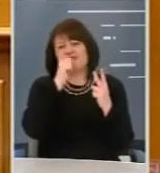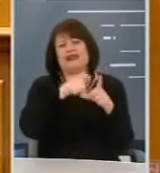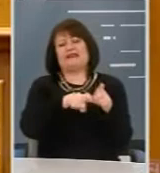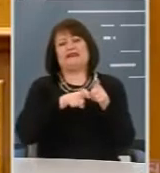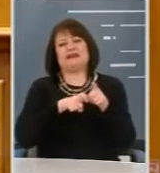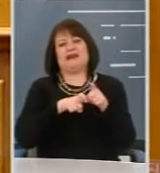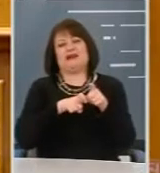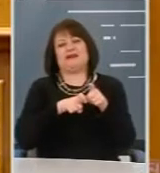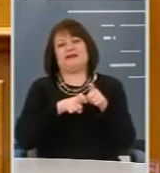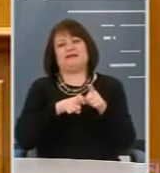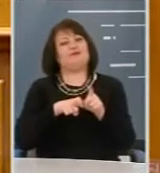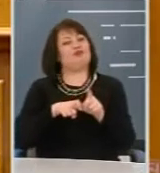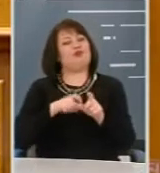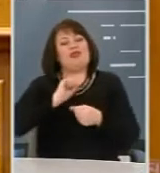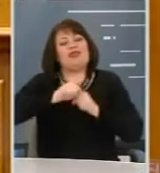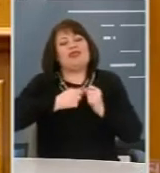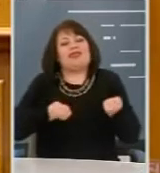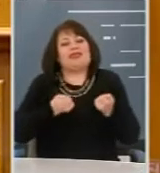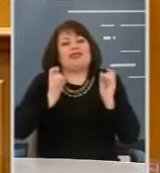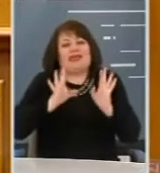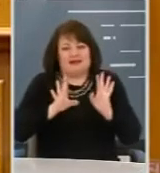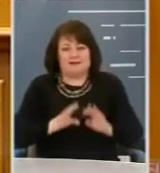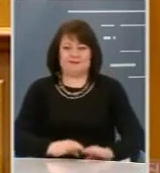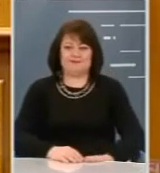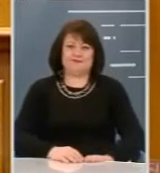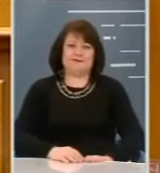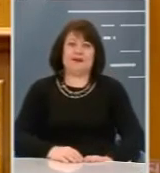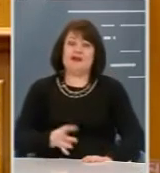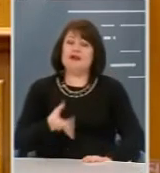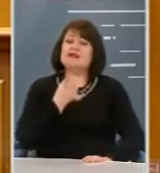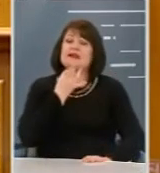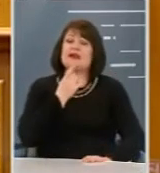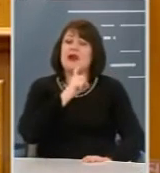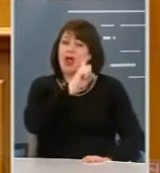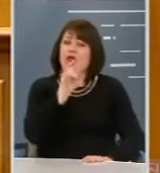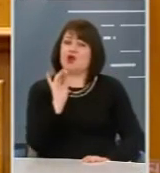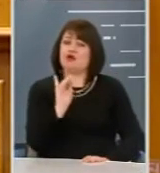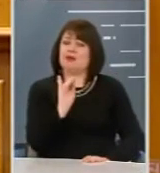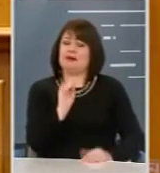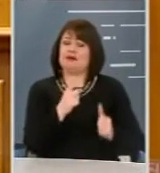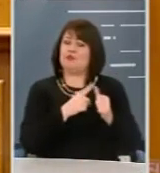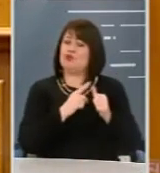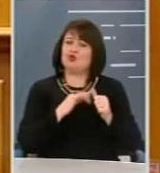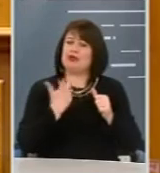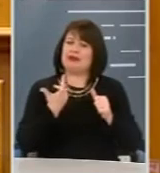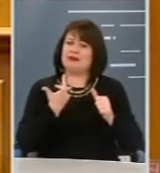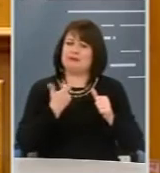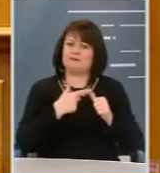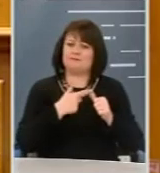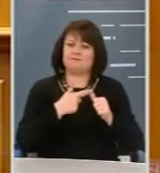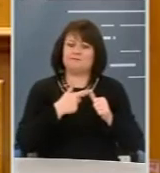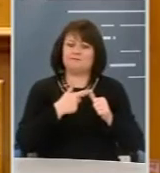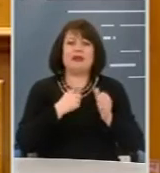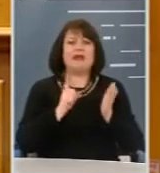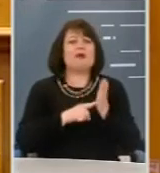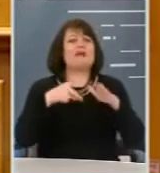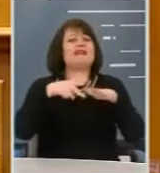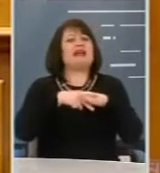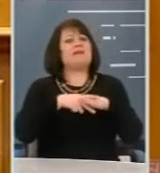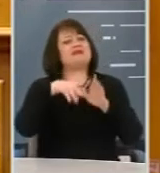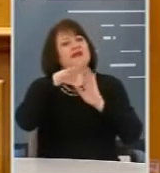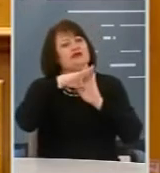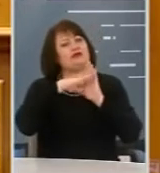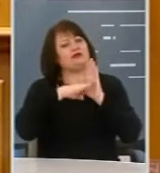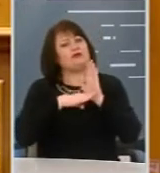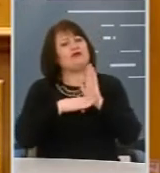χωρίς καμία δραστηριότητα. Τα αμήλικτα ερωτήματα που προκύπτουν είναι: πρώτον, γιατί δεν τηρήθηκε από την τράπεζα η